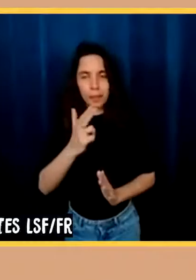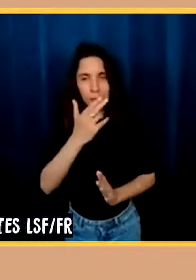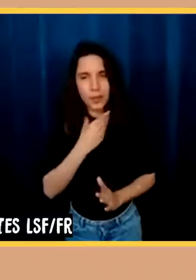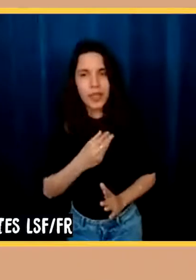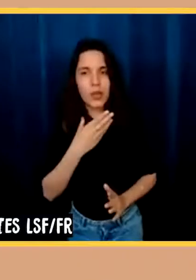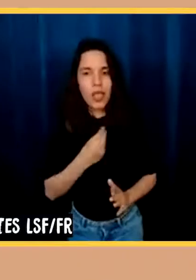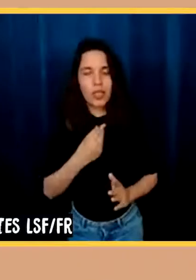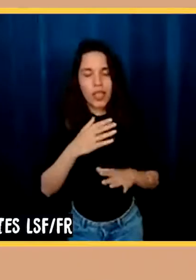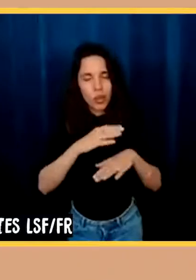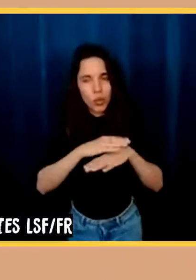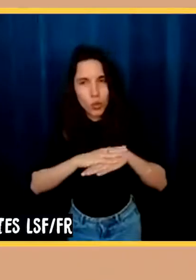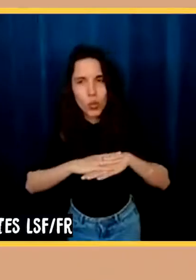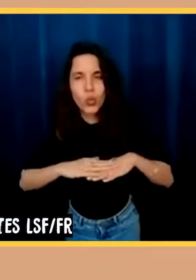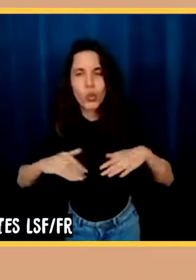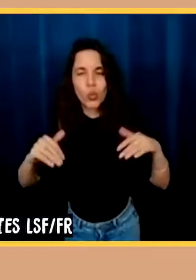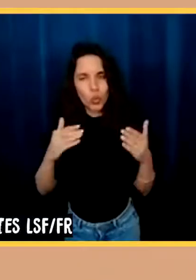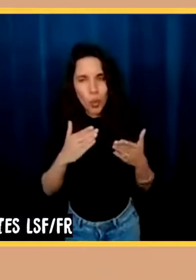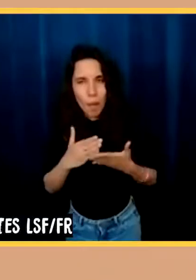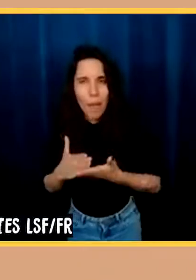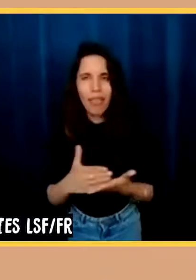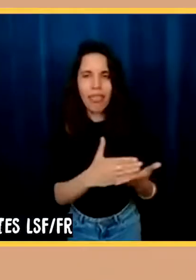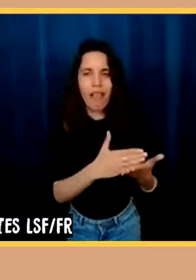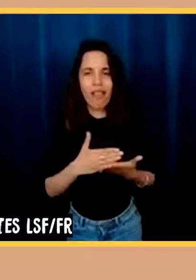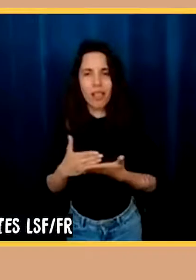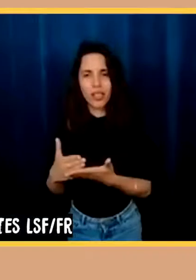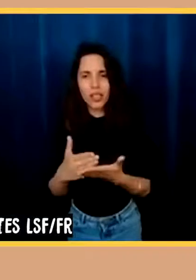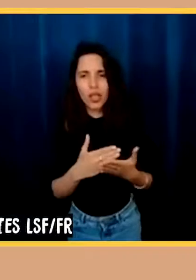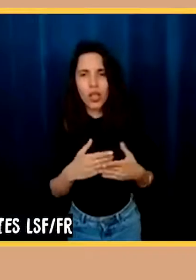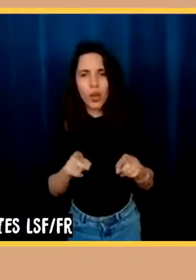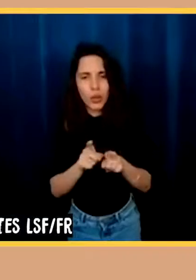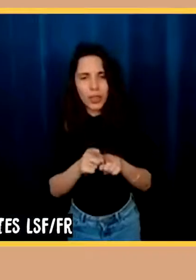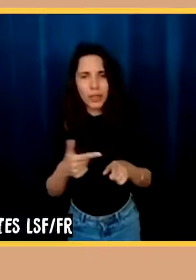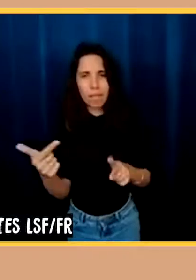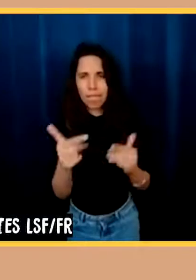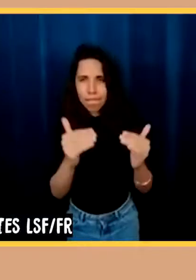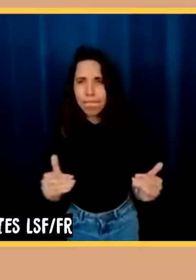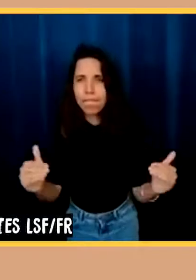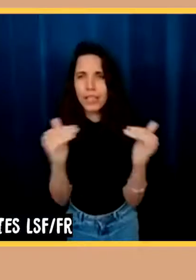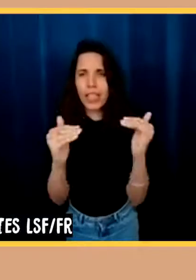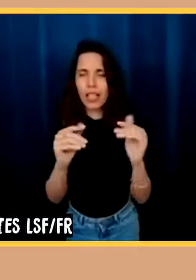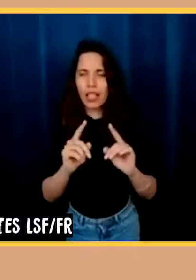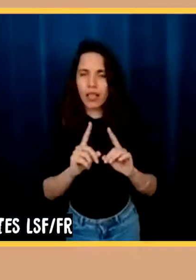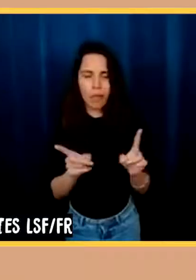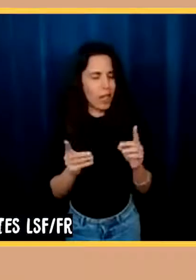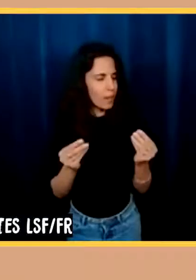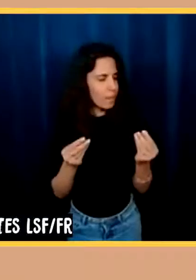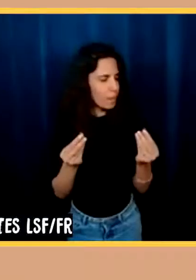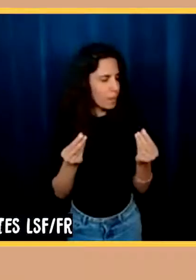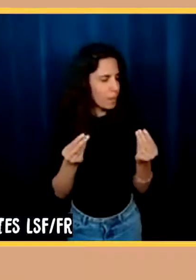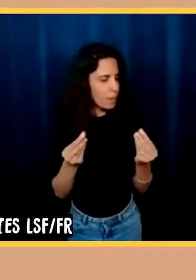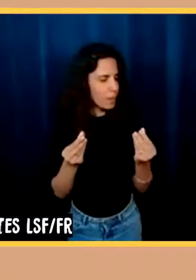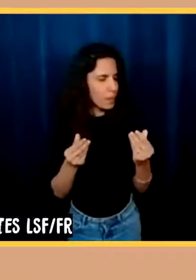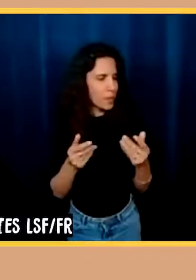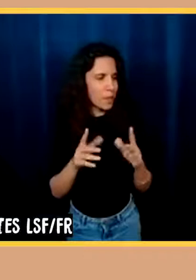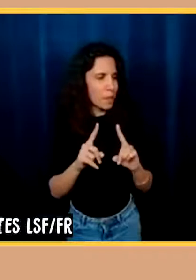en douceur, qui se fasse dans le partage, qui se fasse, on va dire, de manière égalitaire et pas en